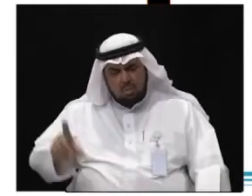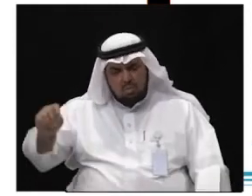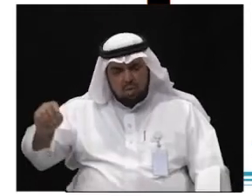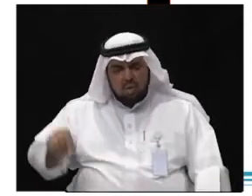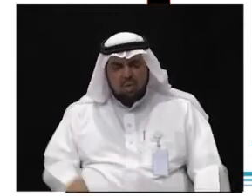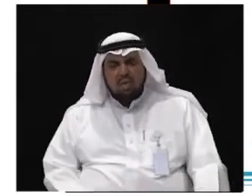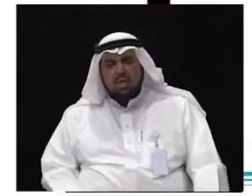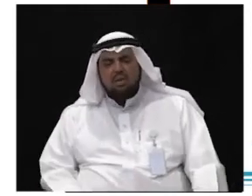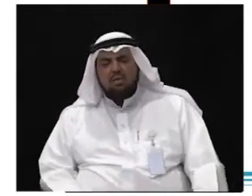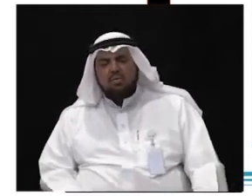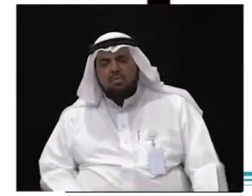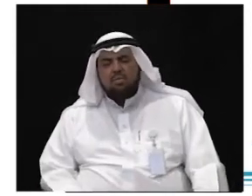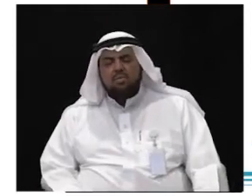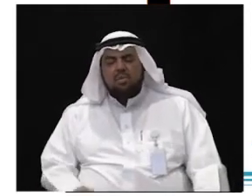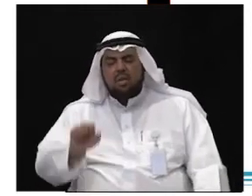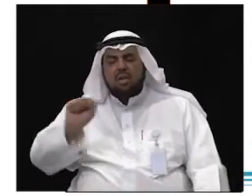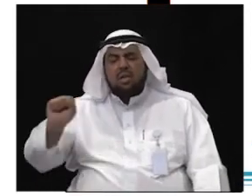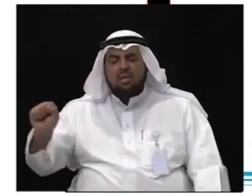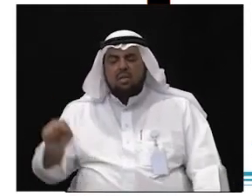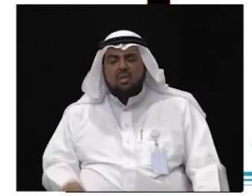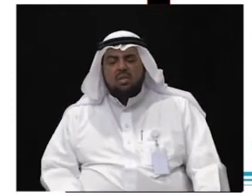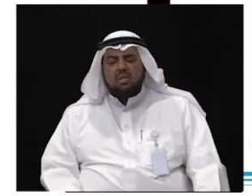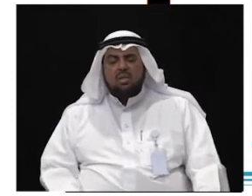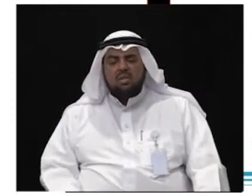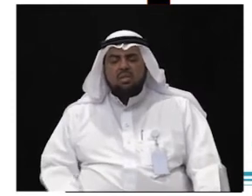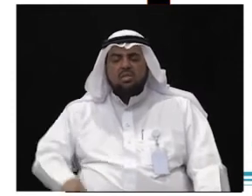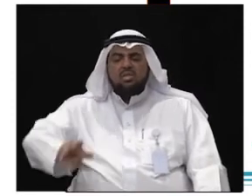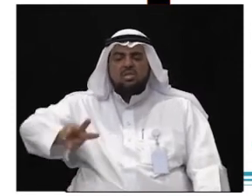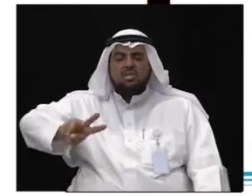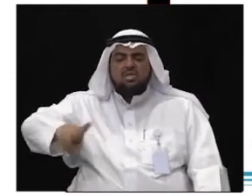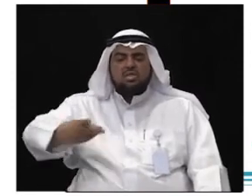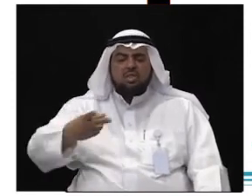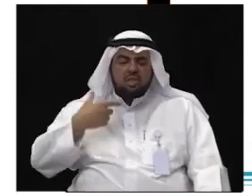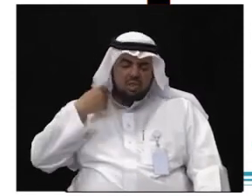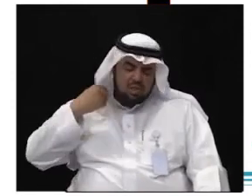أحسنتم، إنها الخاصية Change Form.